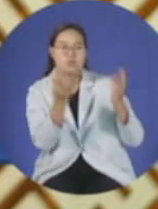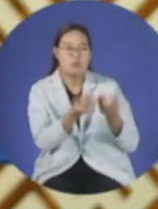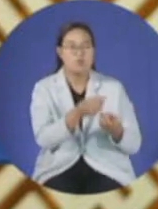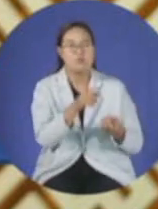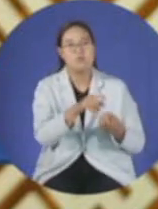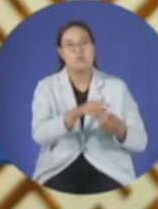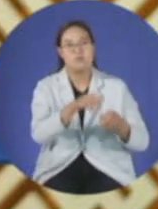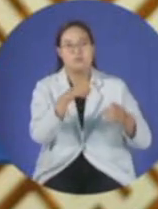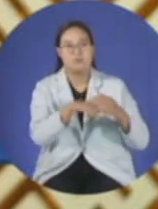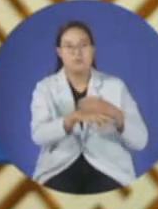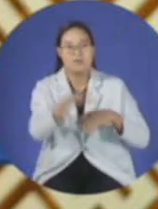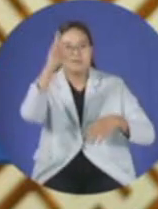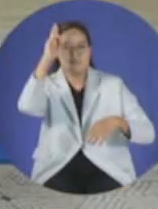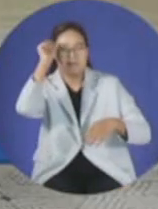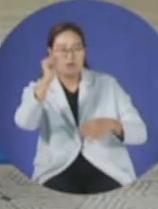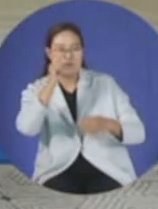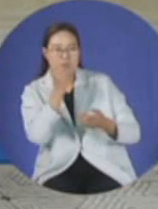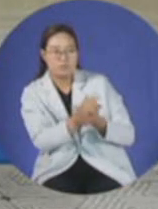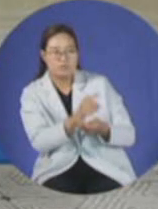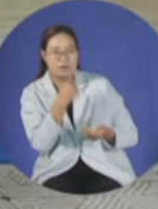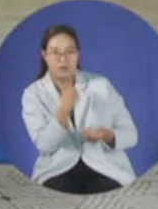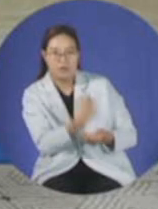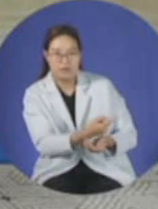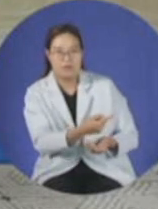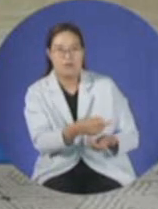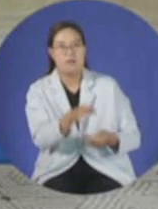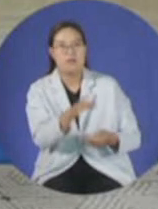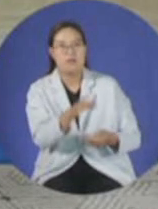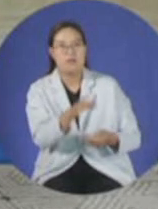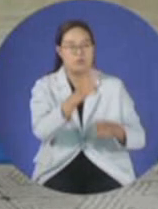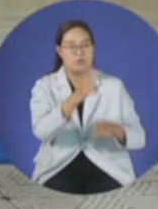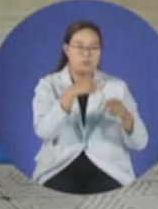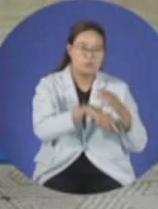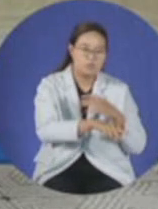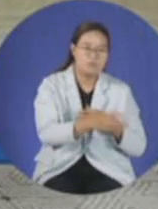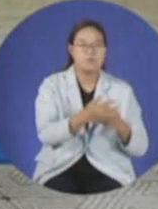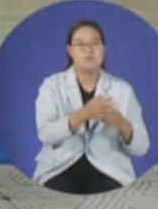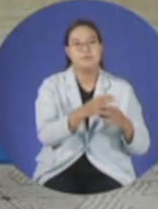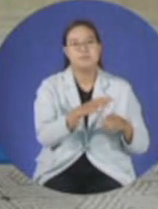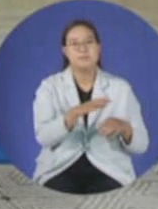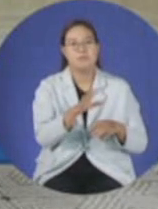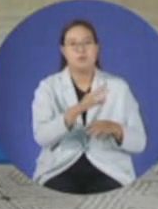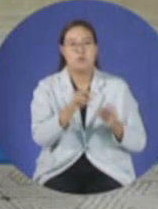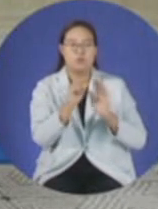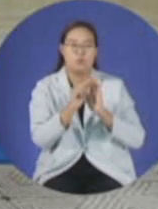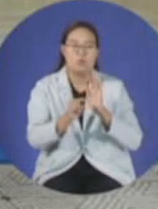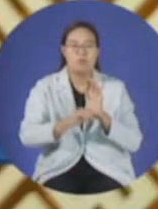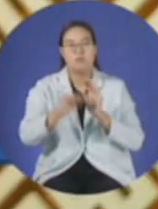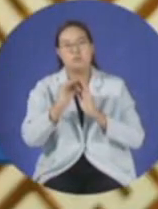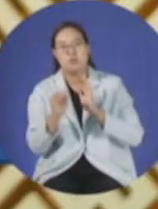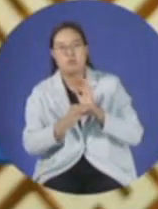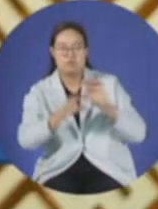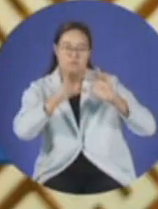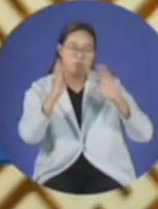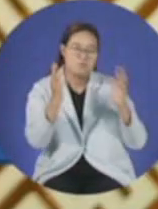тушаалуудын хүрээнд сайдын тушаалууд байна, их хурлын хууль тогтоомжууд байна. Дүрм журмын хүрээнд нийцүүлсэн